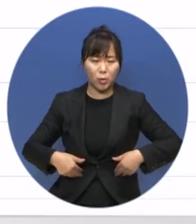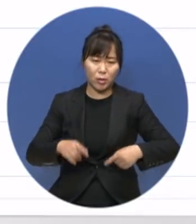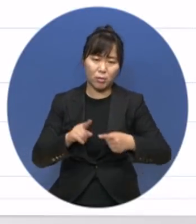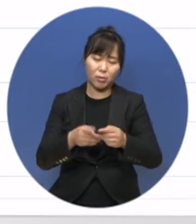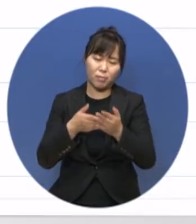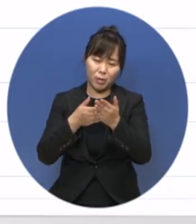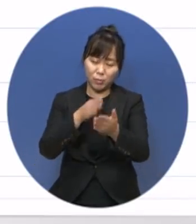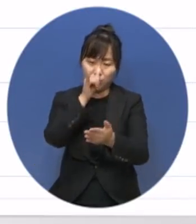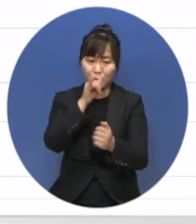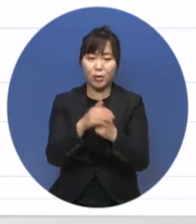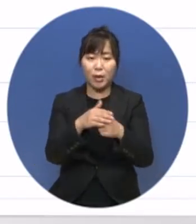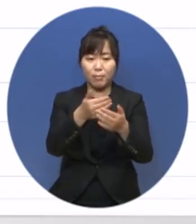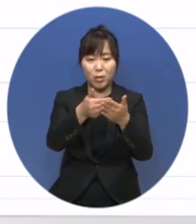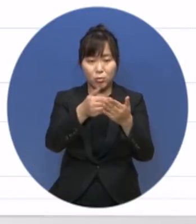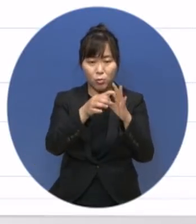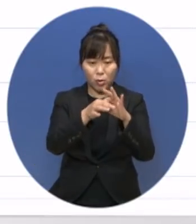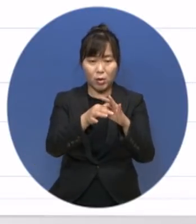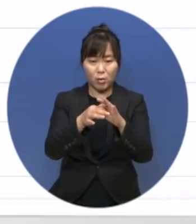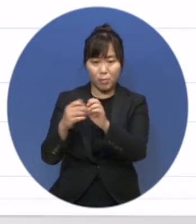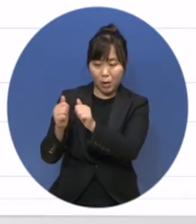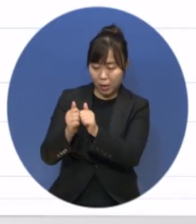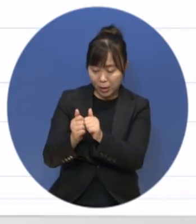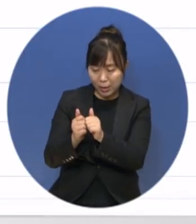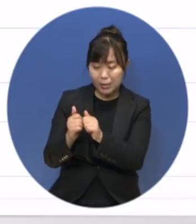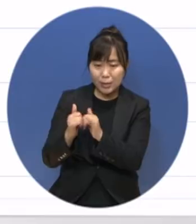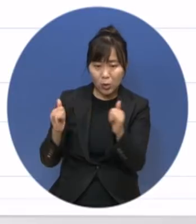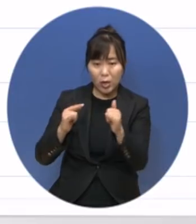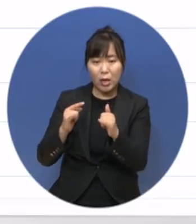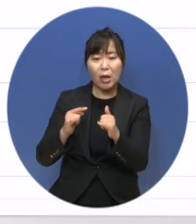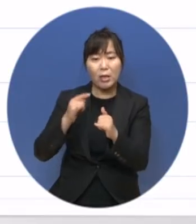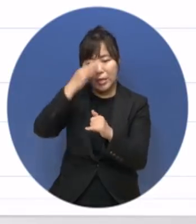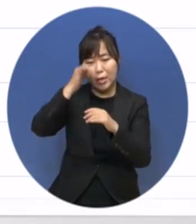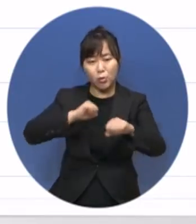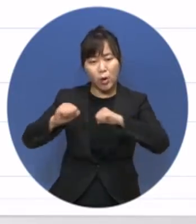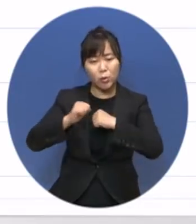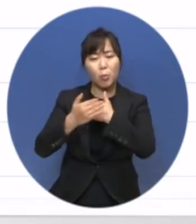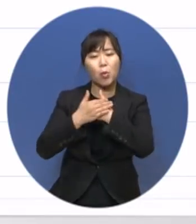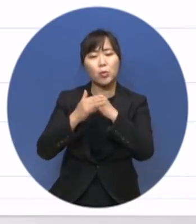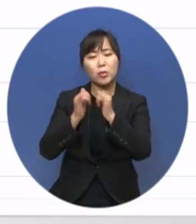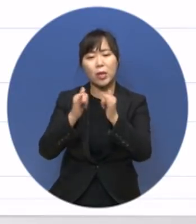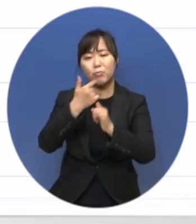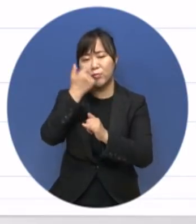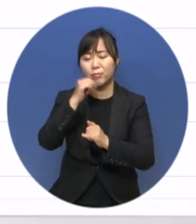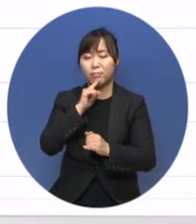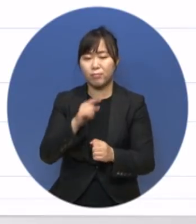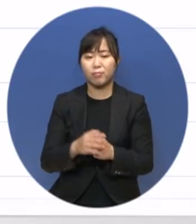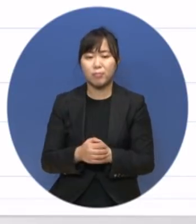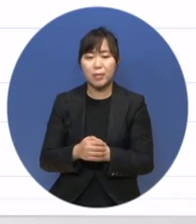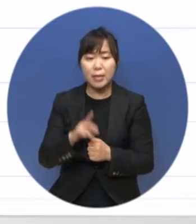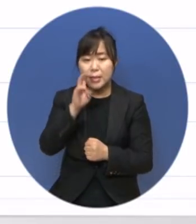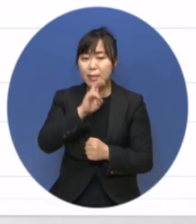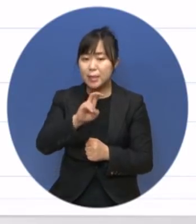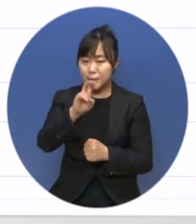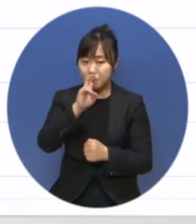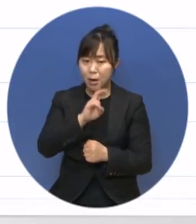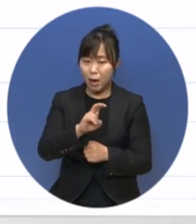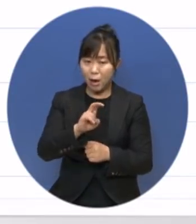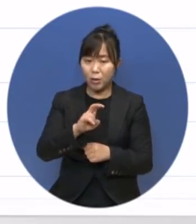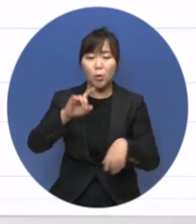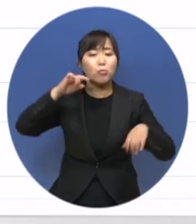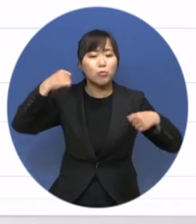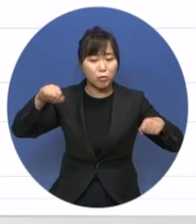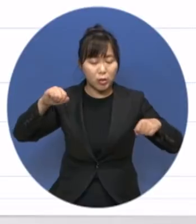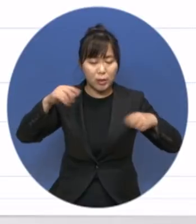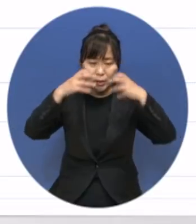있습니다. 미술 분야는 매개자와 예술활동 보조 인력이 부족하다고 하였고요. 음악 분야와 무용